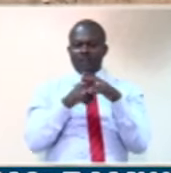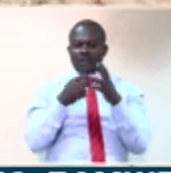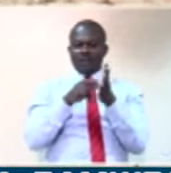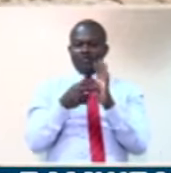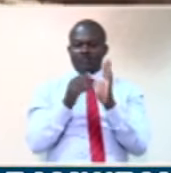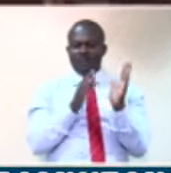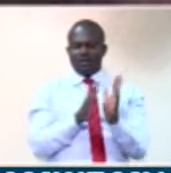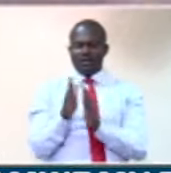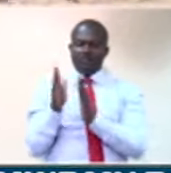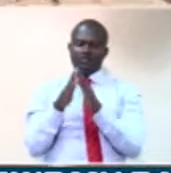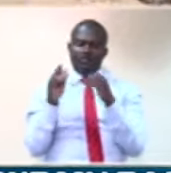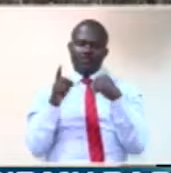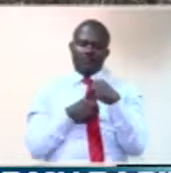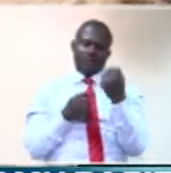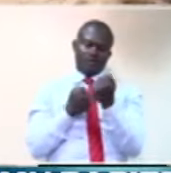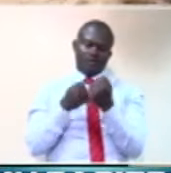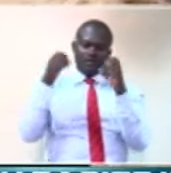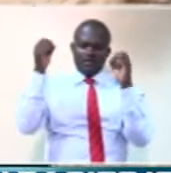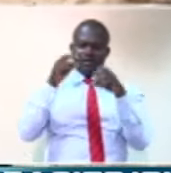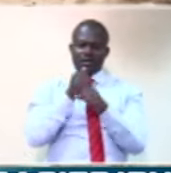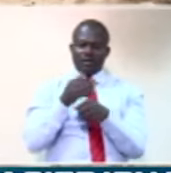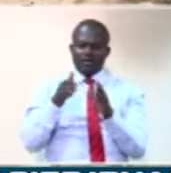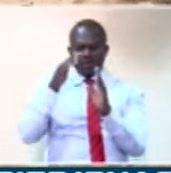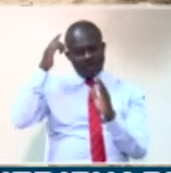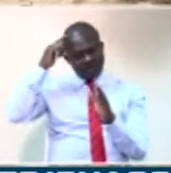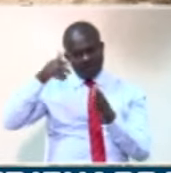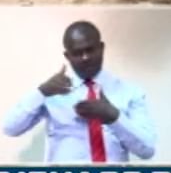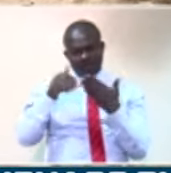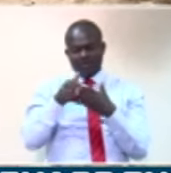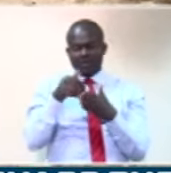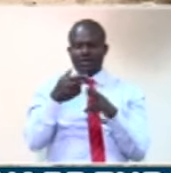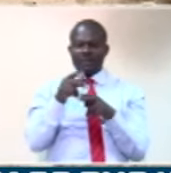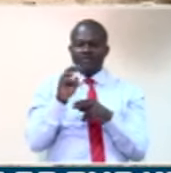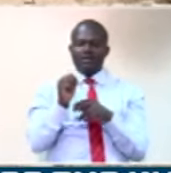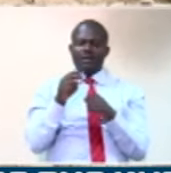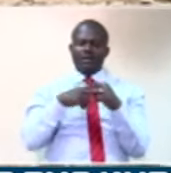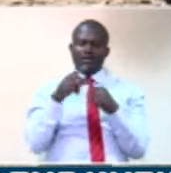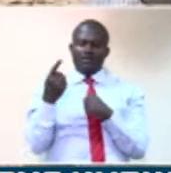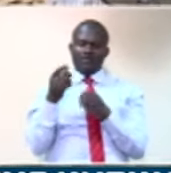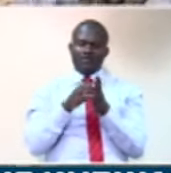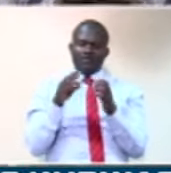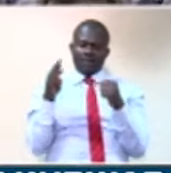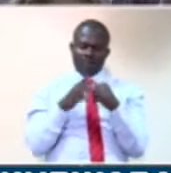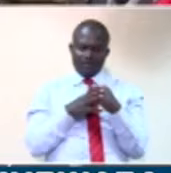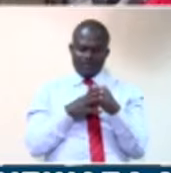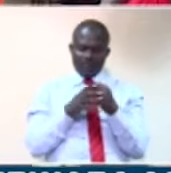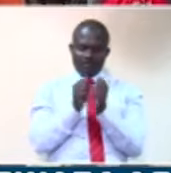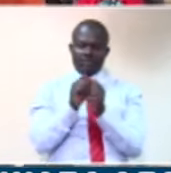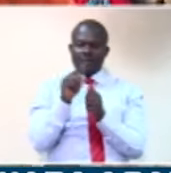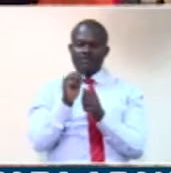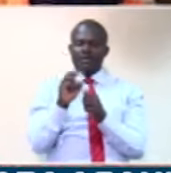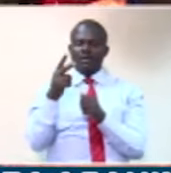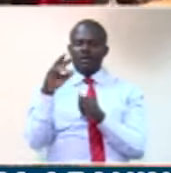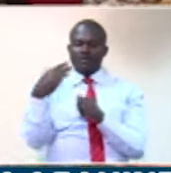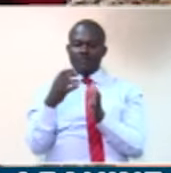wo gutunganya imijyi itandatu yunganira Kigali, hakozwe imihanda ya kaburimbo ireshya n'ibirometero 71 n'ibice 9 n'ibirometero